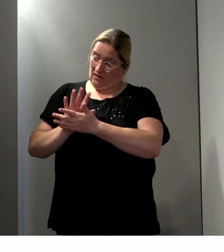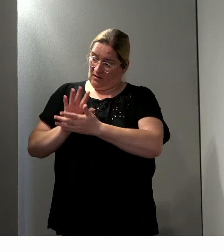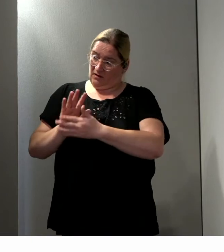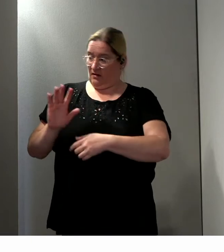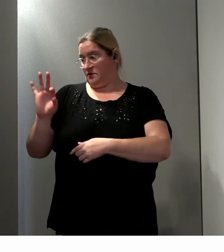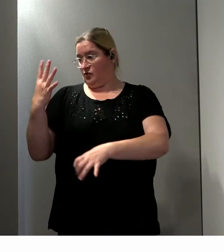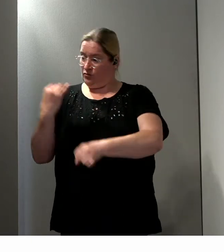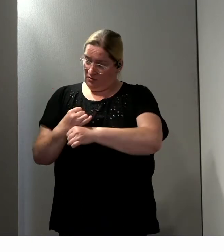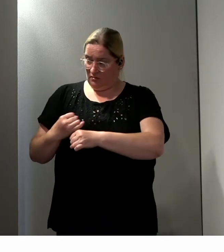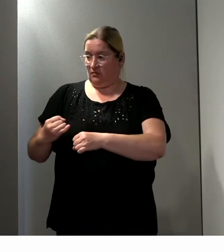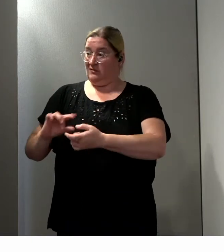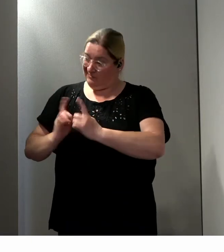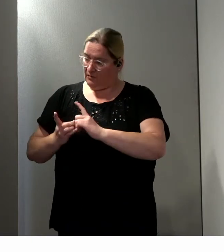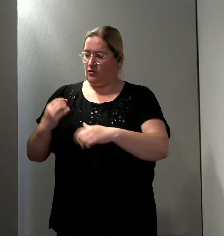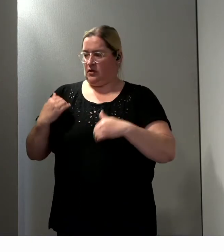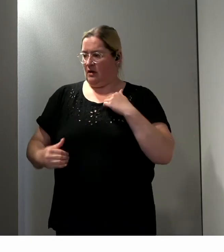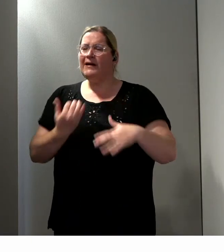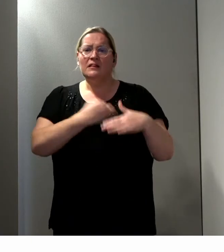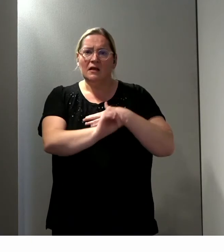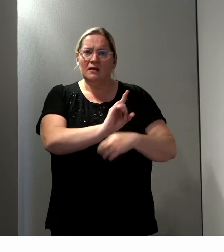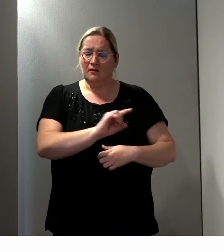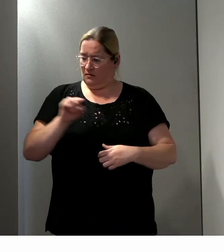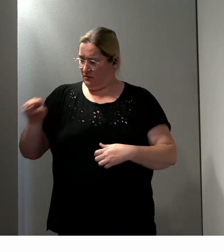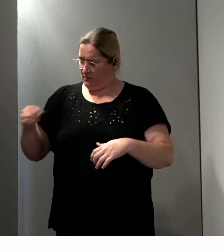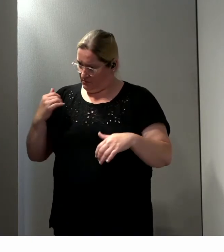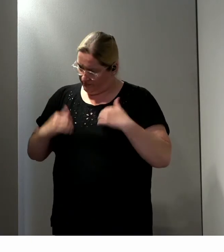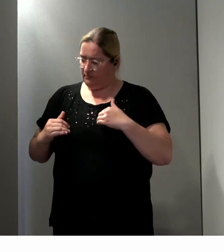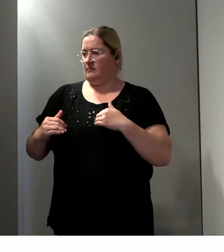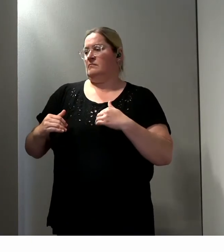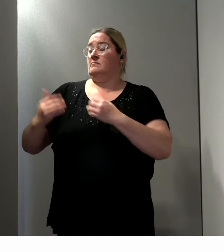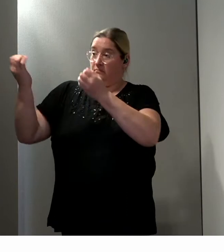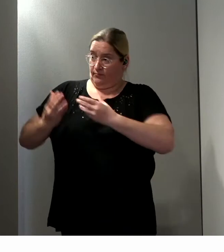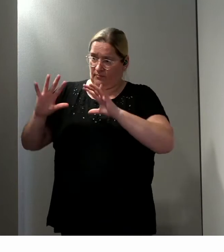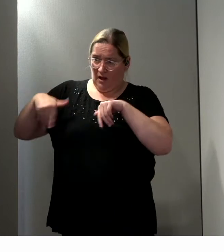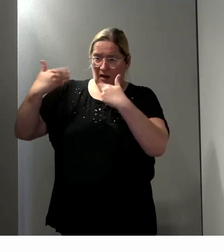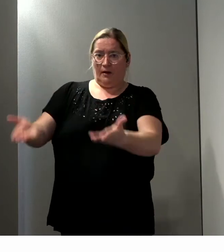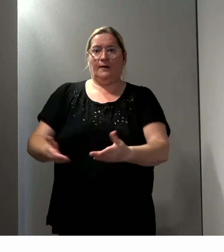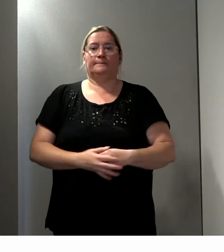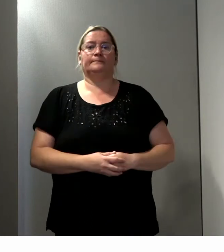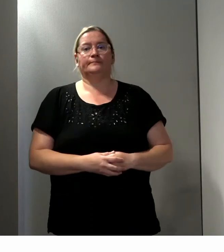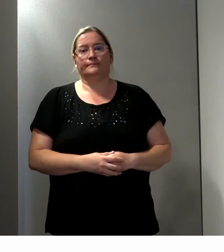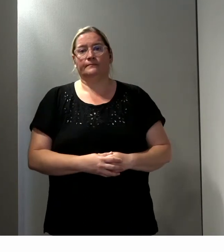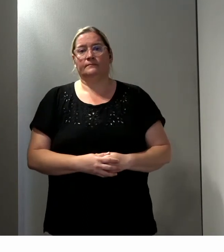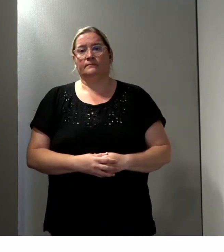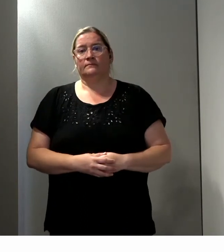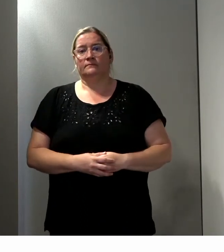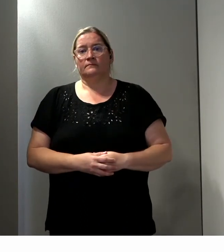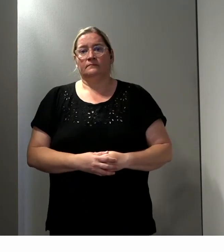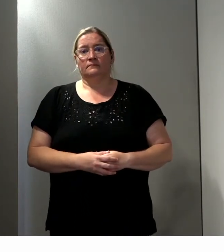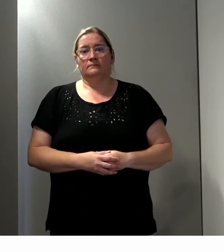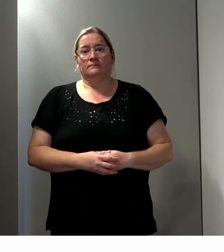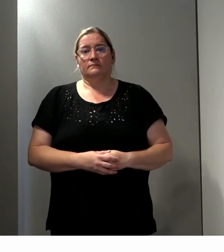n'est pas handicapée, mais pour laquelle le handicap survient en cours de vie,